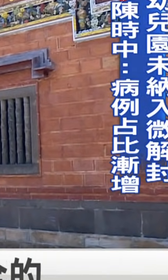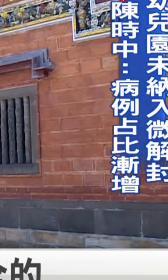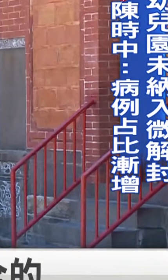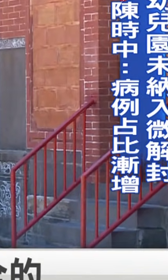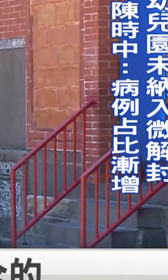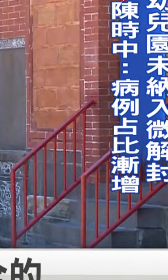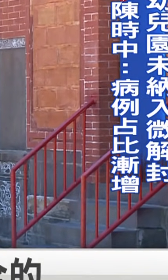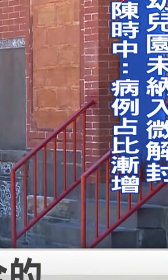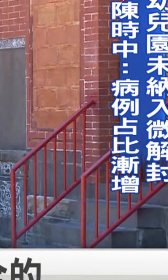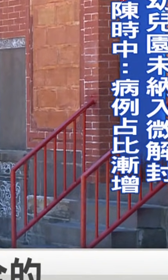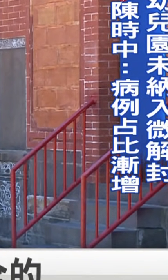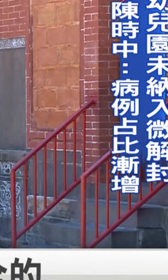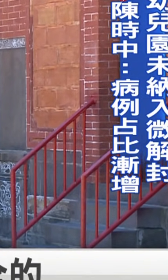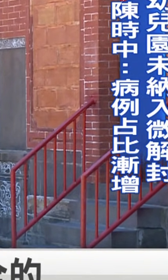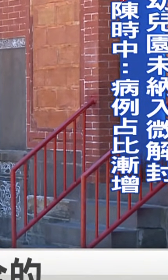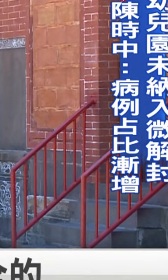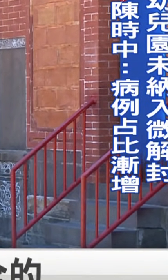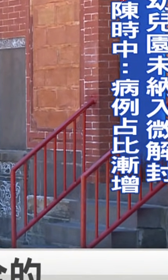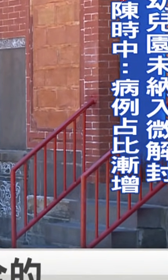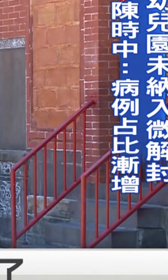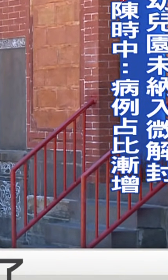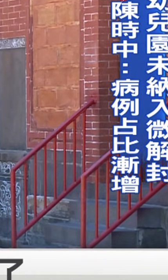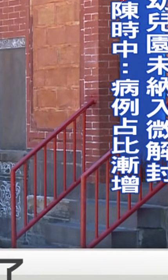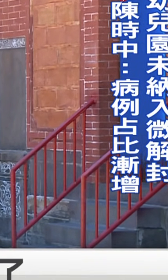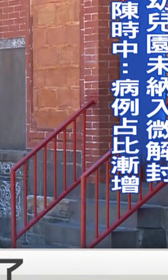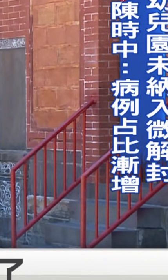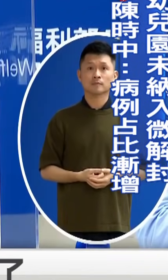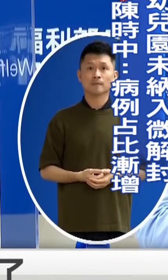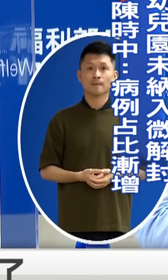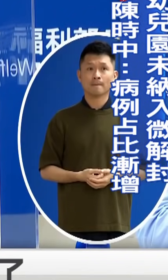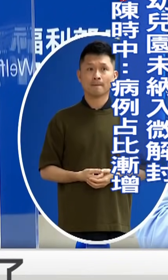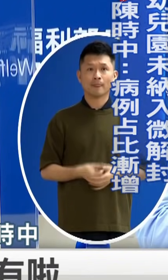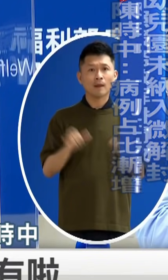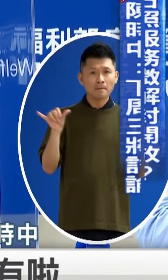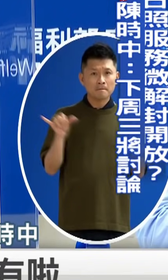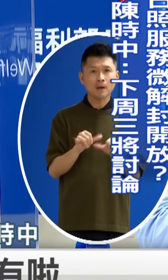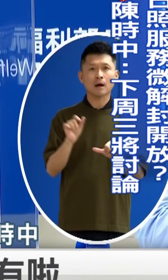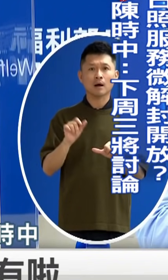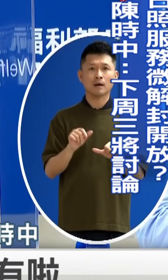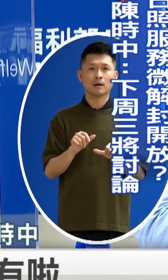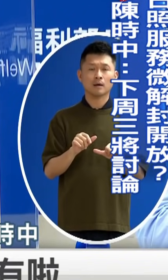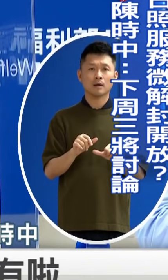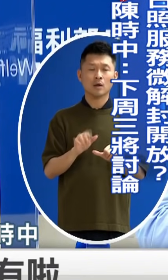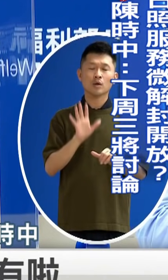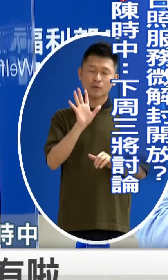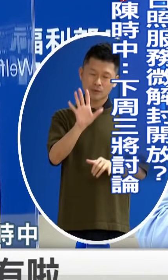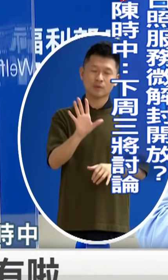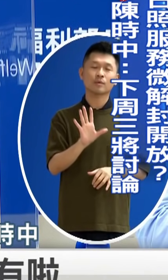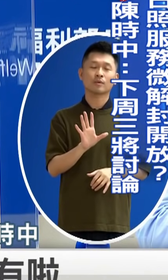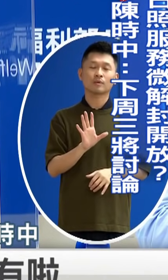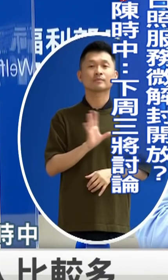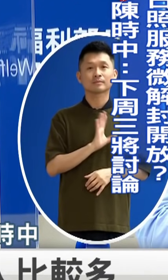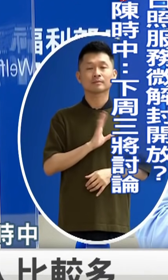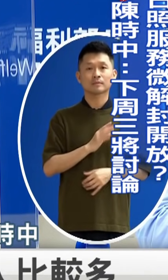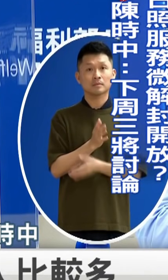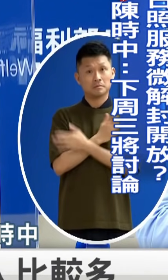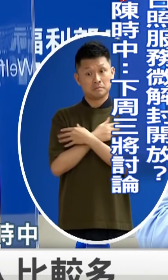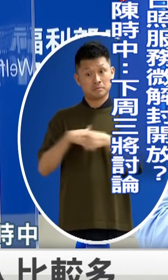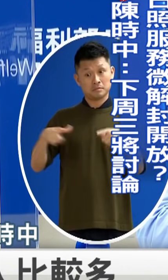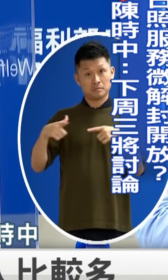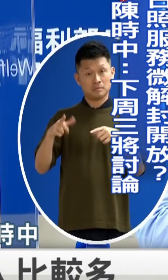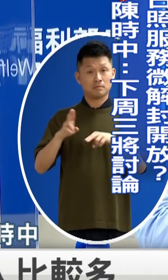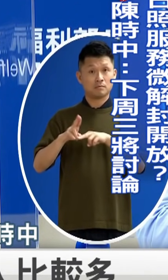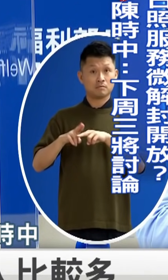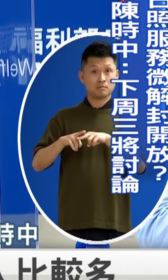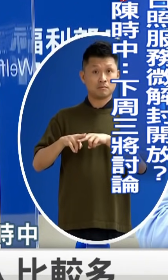流，小朋友跟老师都是安全的，而且老师都打过疫苗了。 矛盾的事情也不能说没有了哈，不过幼儿园一直不开，就